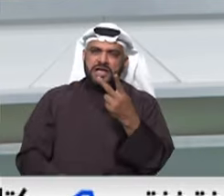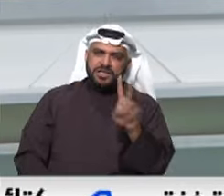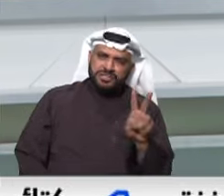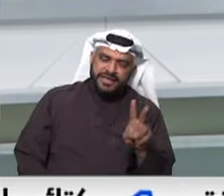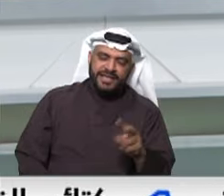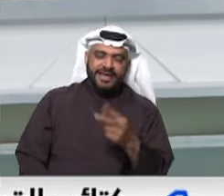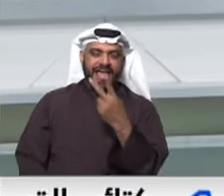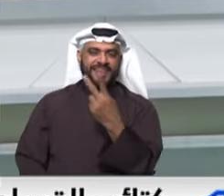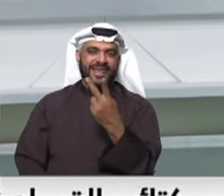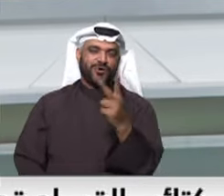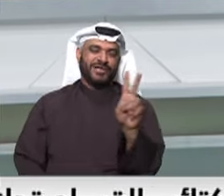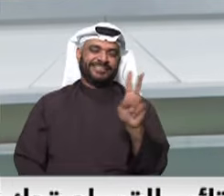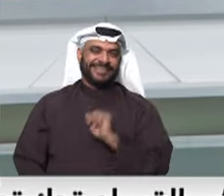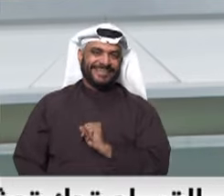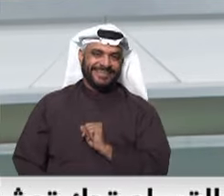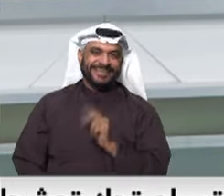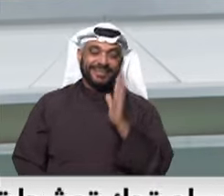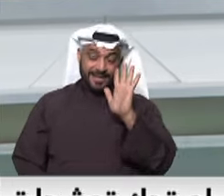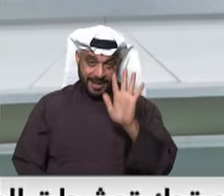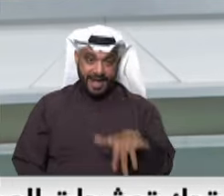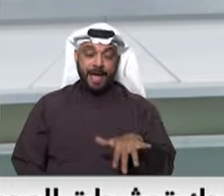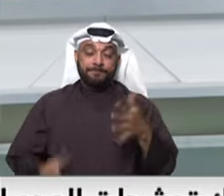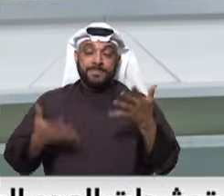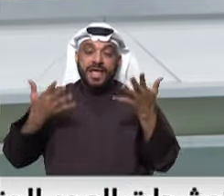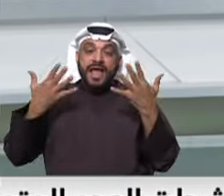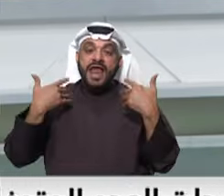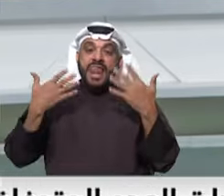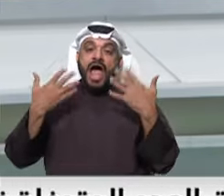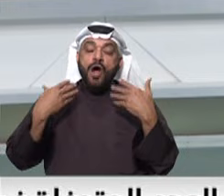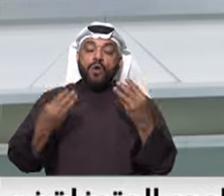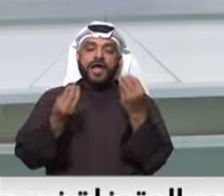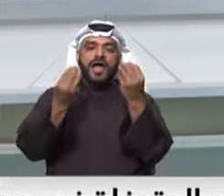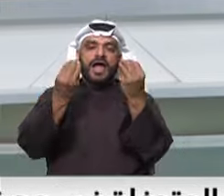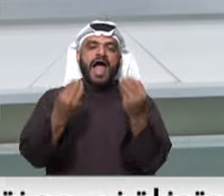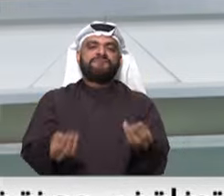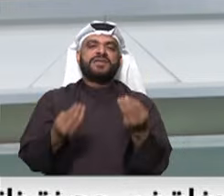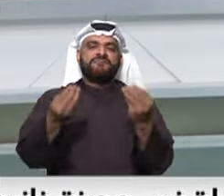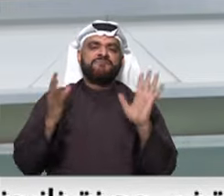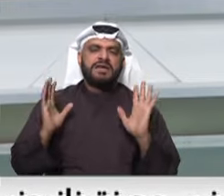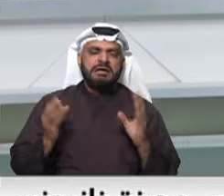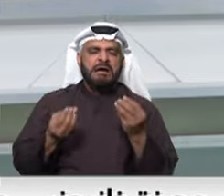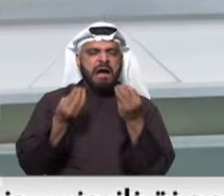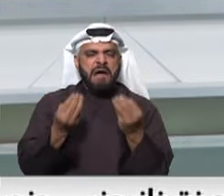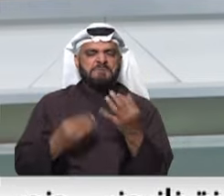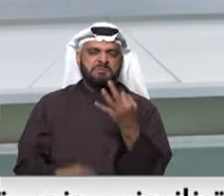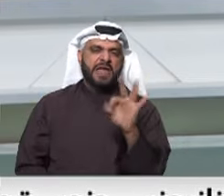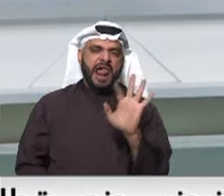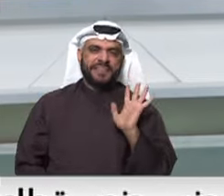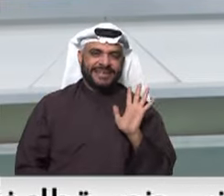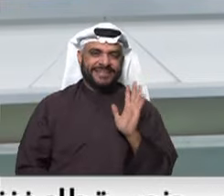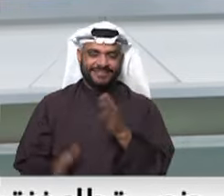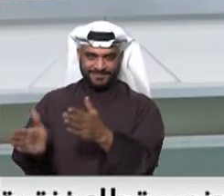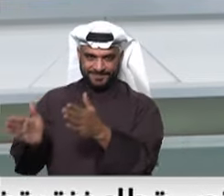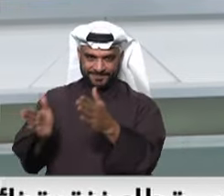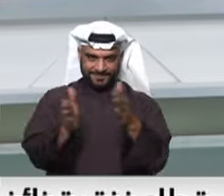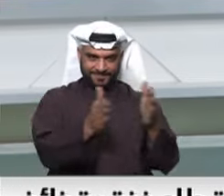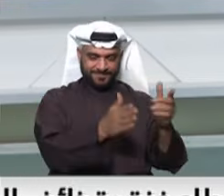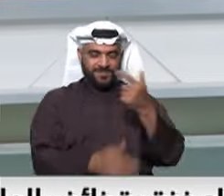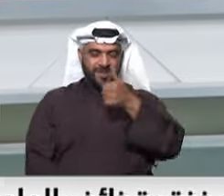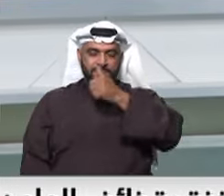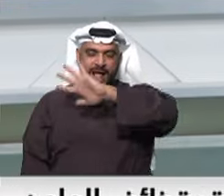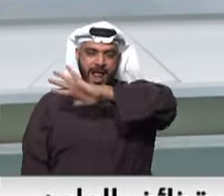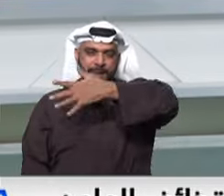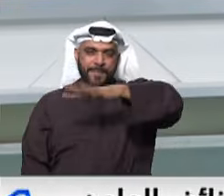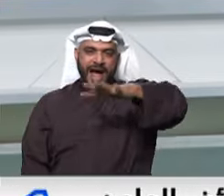إلى 22 درجة مئوية مع استمرار الرياح الجنوبية الشرقية من 10 إلى 30 كيلومتر في الساعة. أما بالنسبة